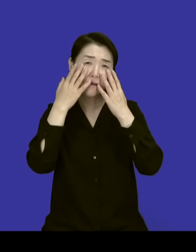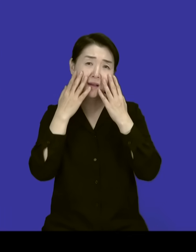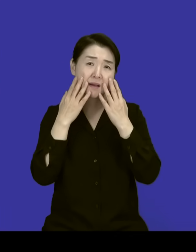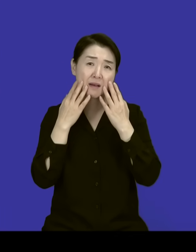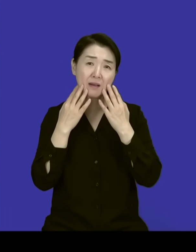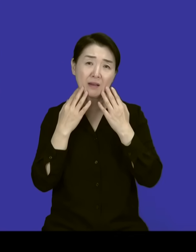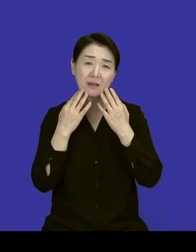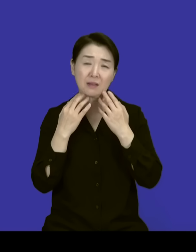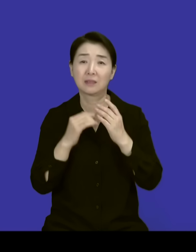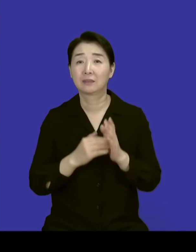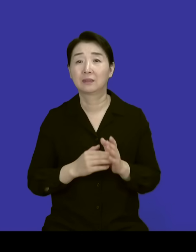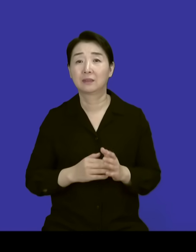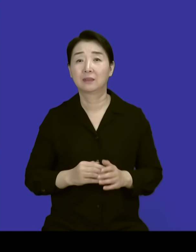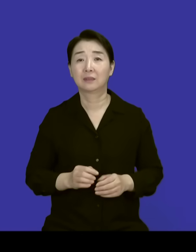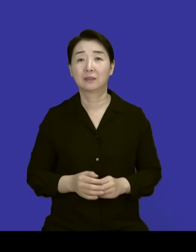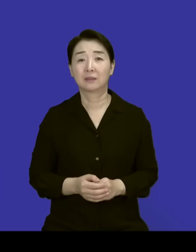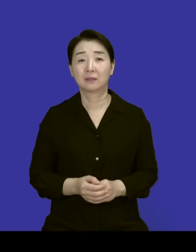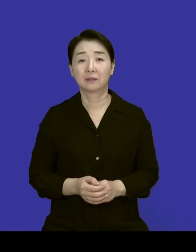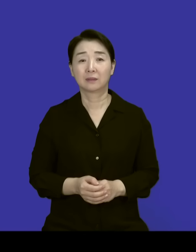아니고 예.